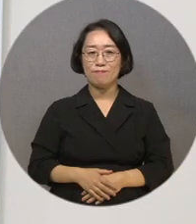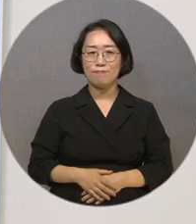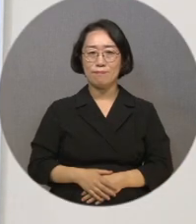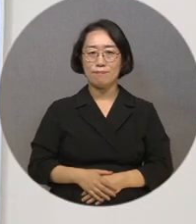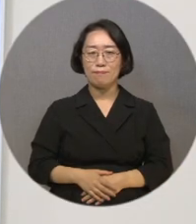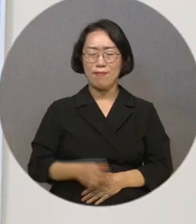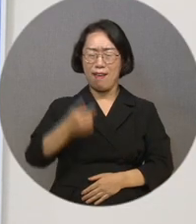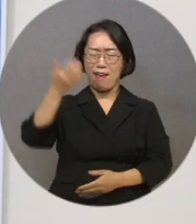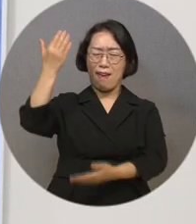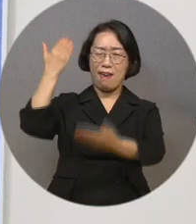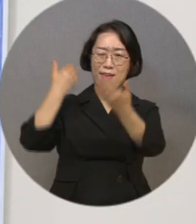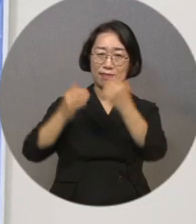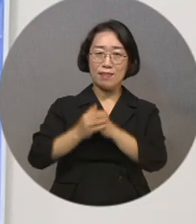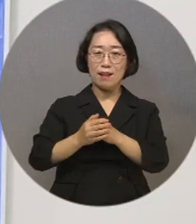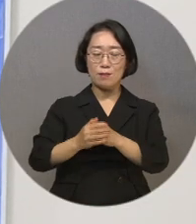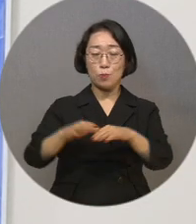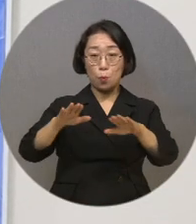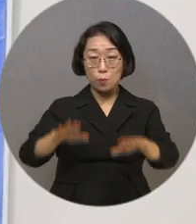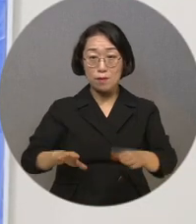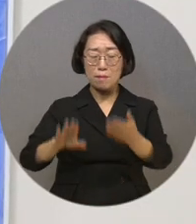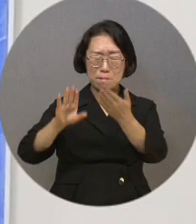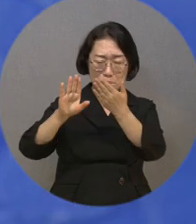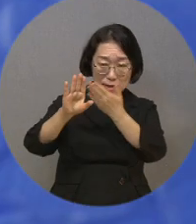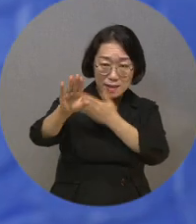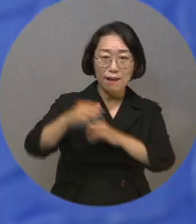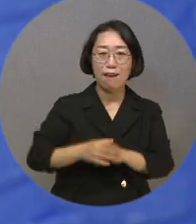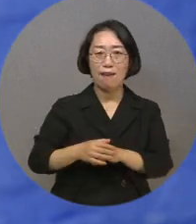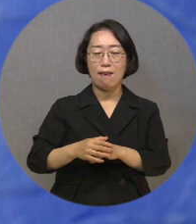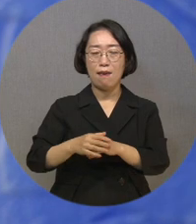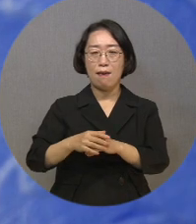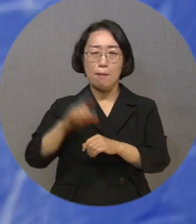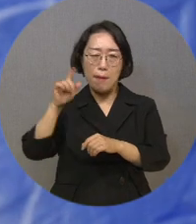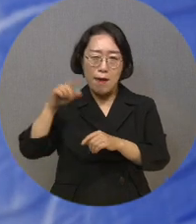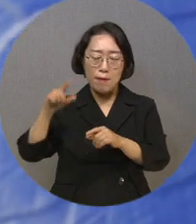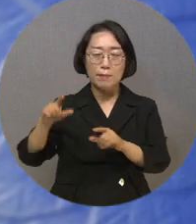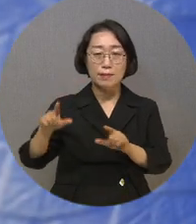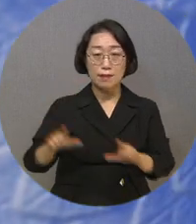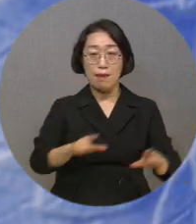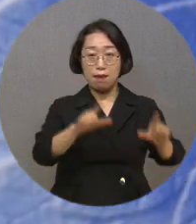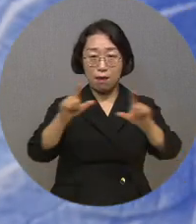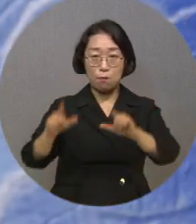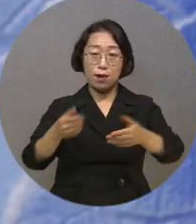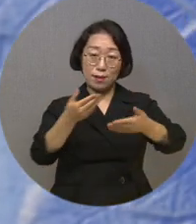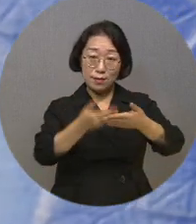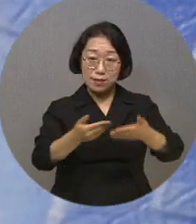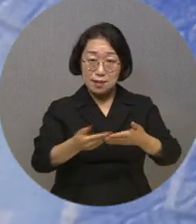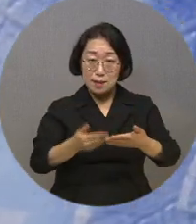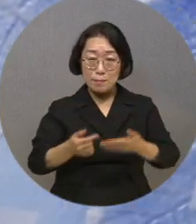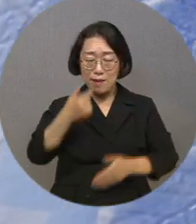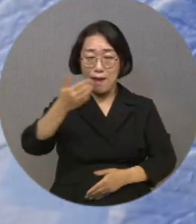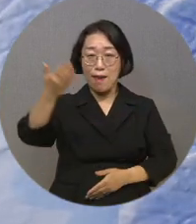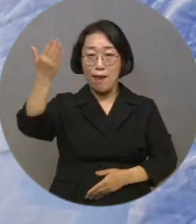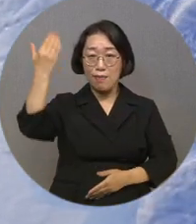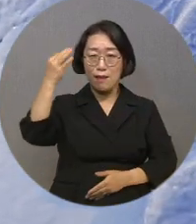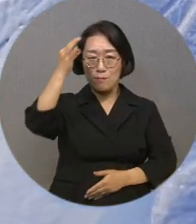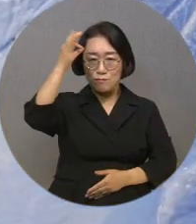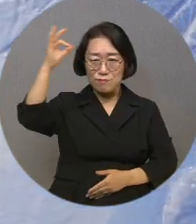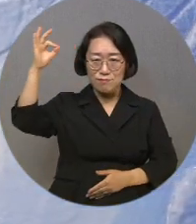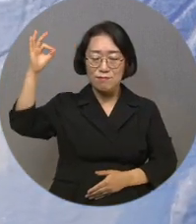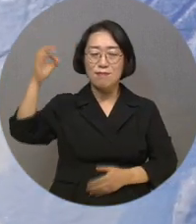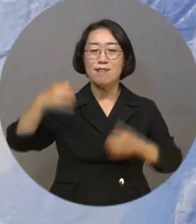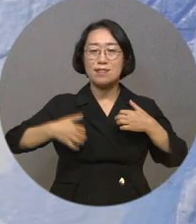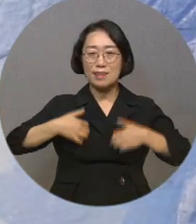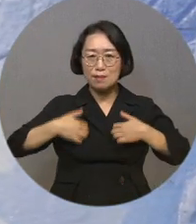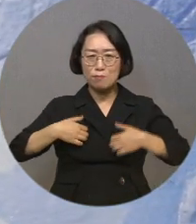아득한 과거와 현재, 미래의 일상들로 캔버스를 채워가는 일은 지난날의 회한과 기쁨,